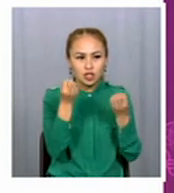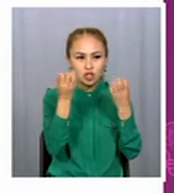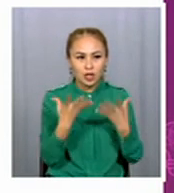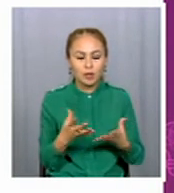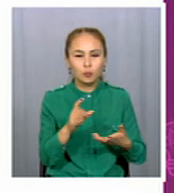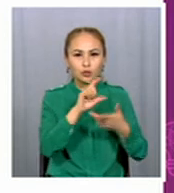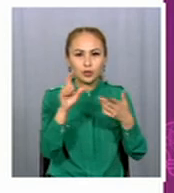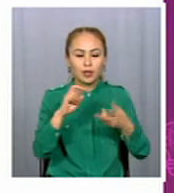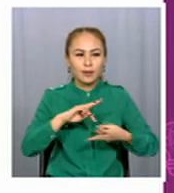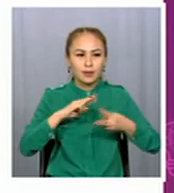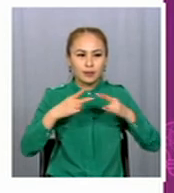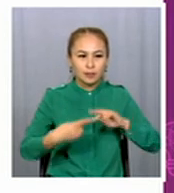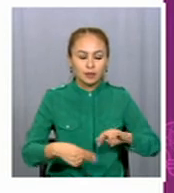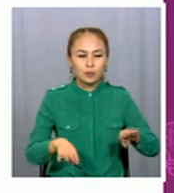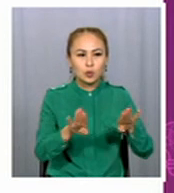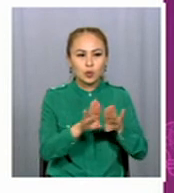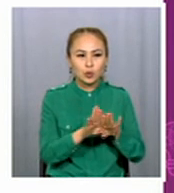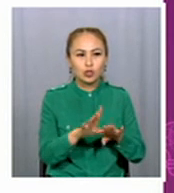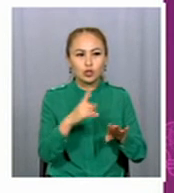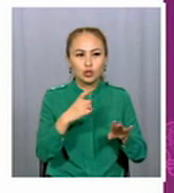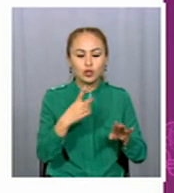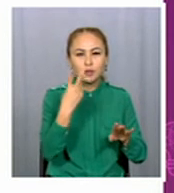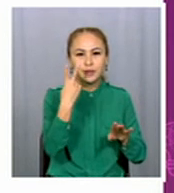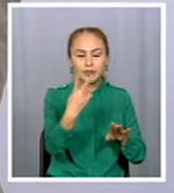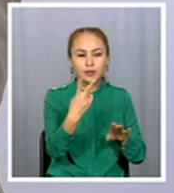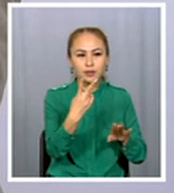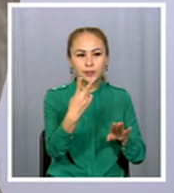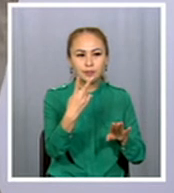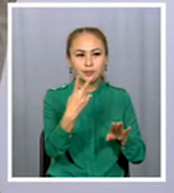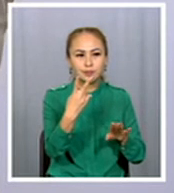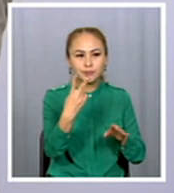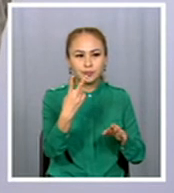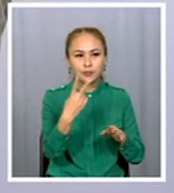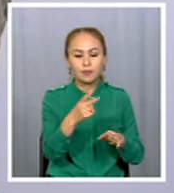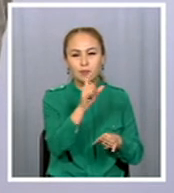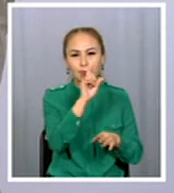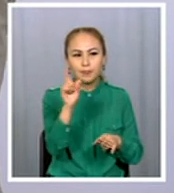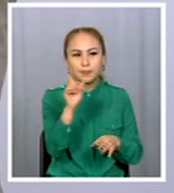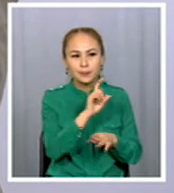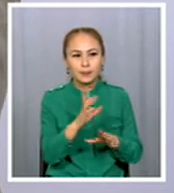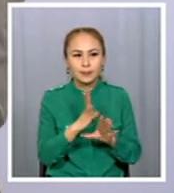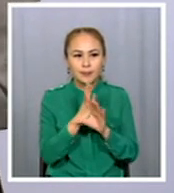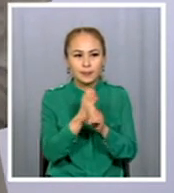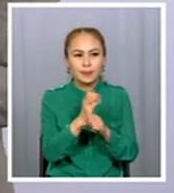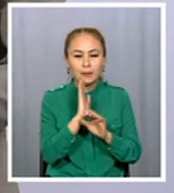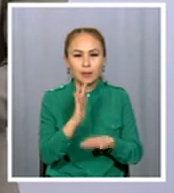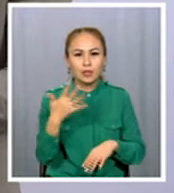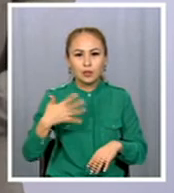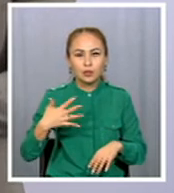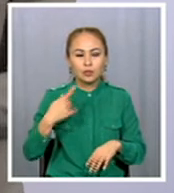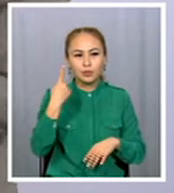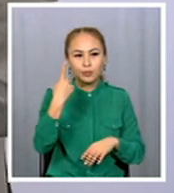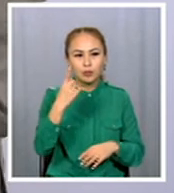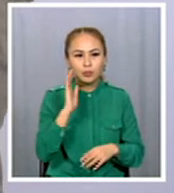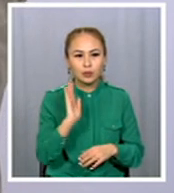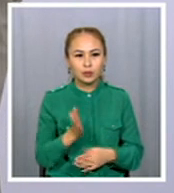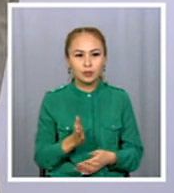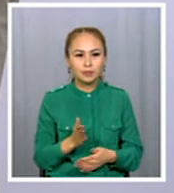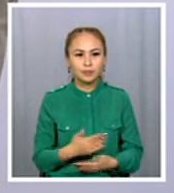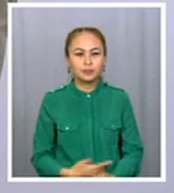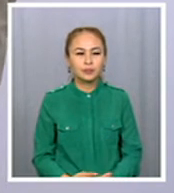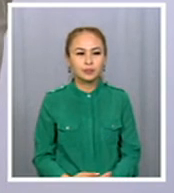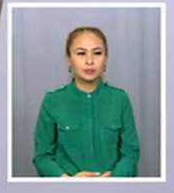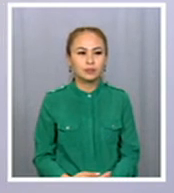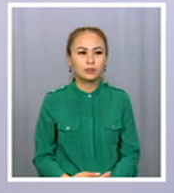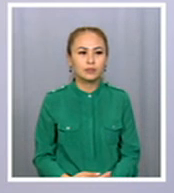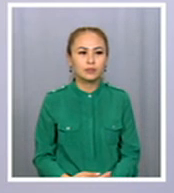айналдырып аламыз. Сонда 100-ден 2 немесе алымында бөлімінде қысқартатын болсақ 50-ден 1 шығады. Жақсы. Екінші